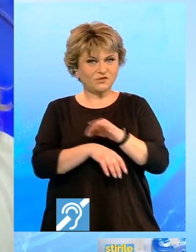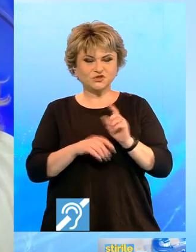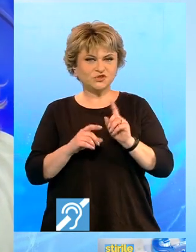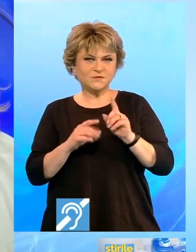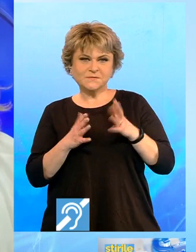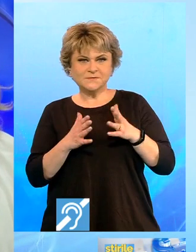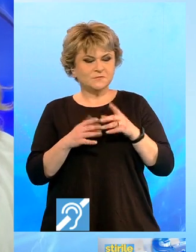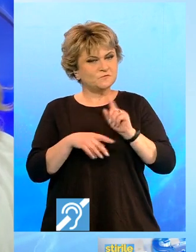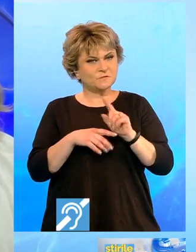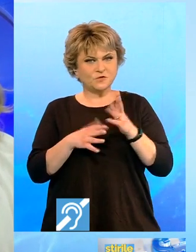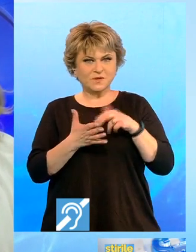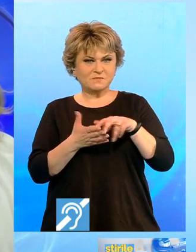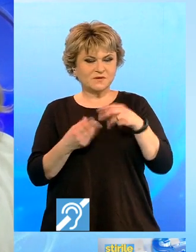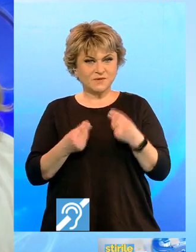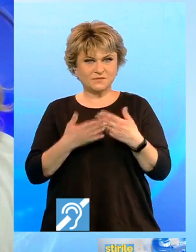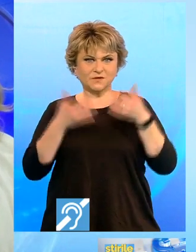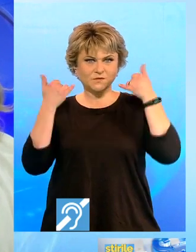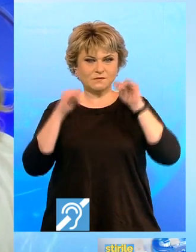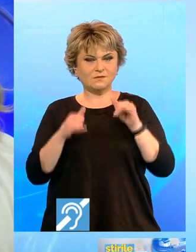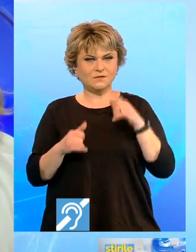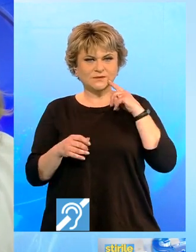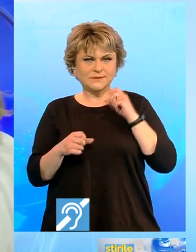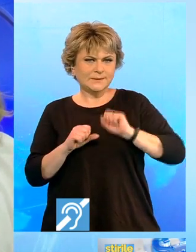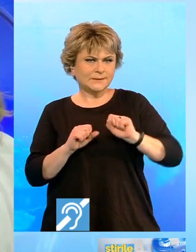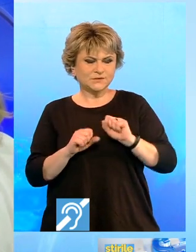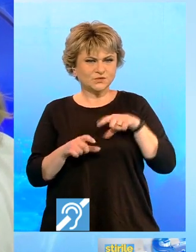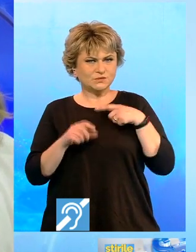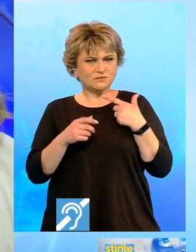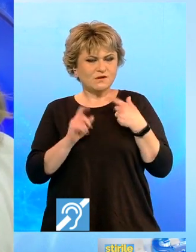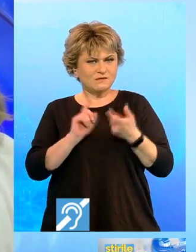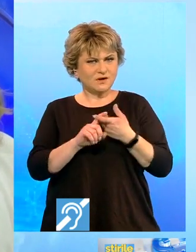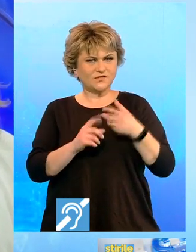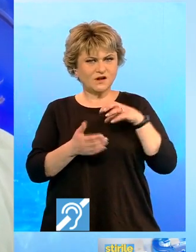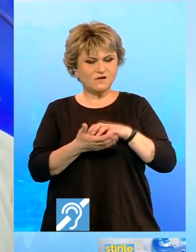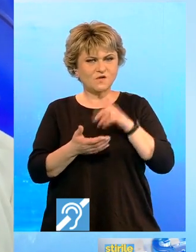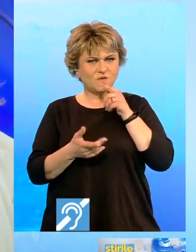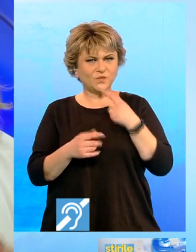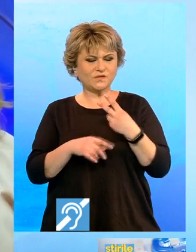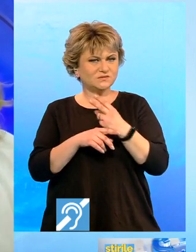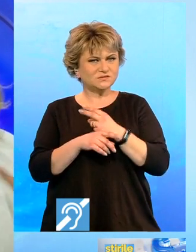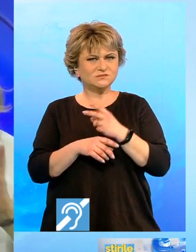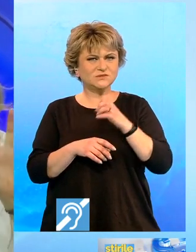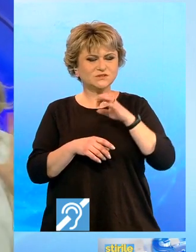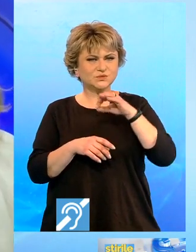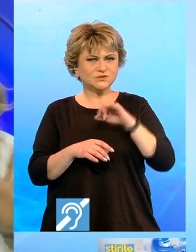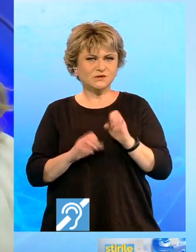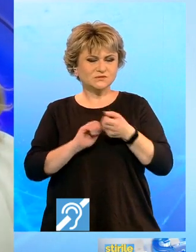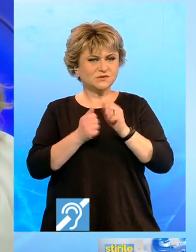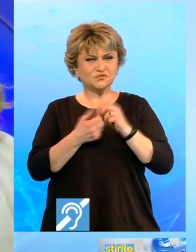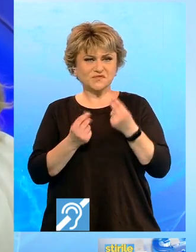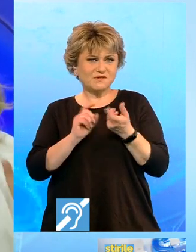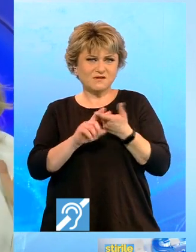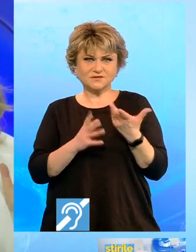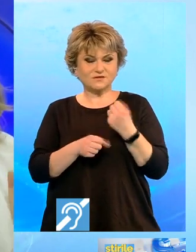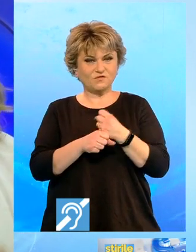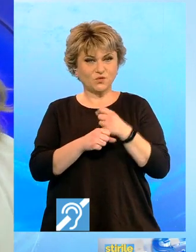prea merg bine. Pentru tauri, tensiunile sunt legate de locul lor în sistem, în instituție sau în relațiile pe care